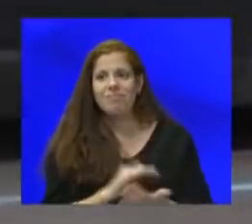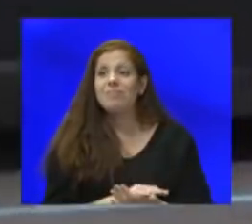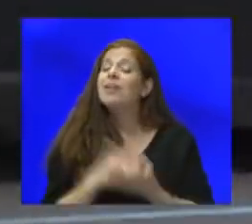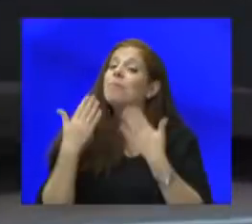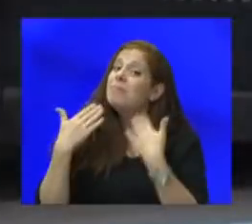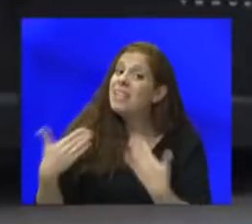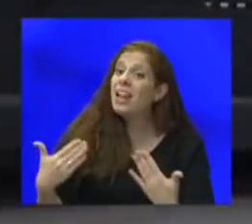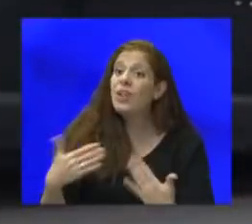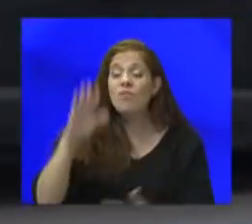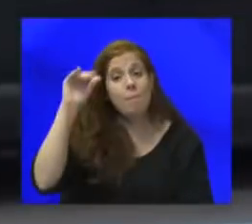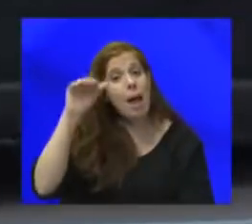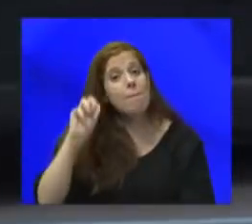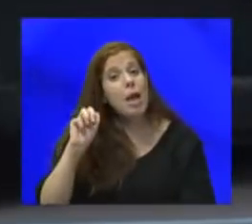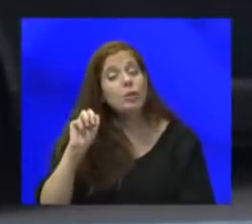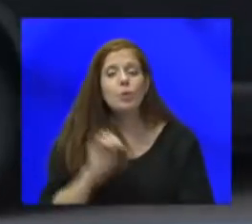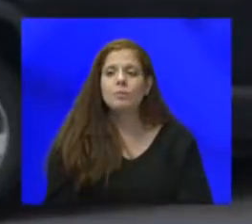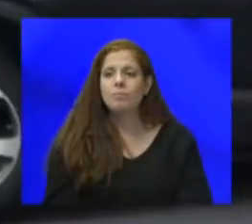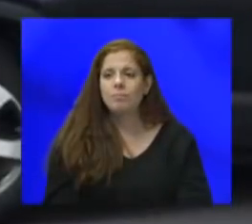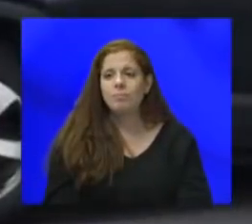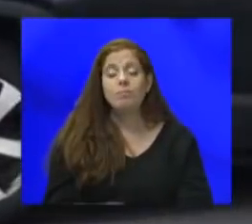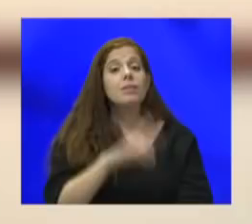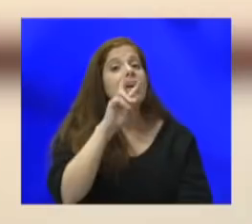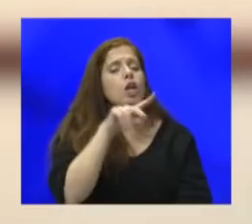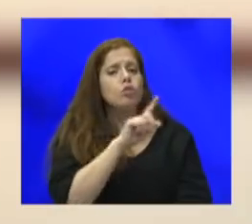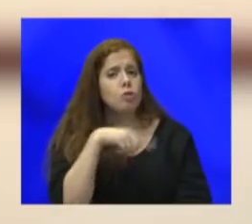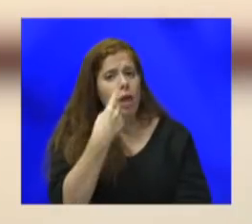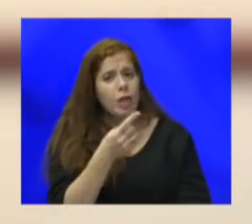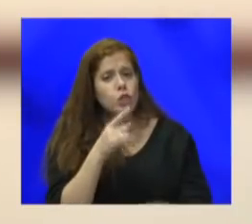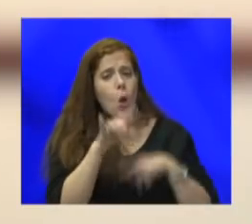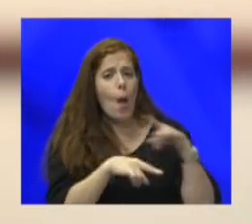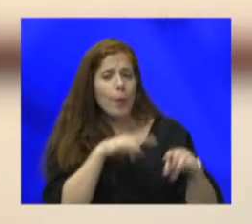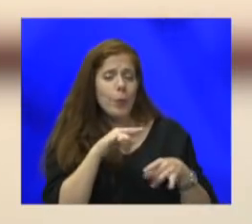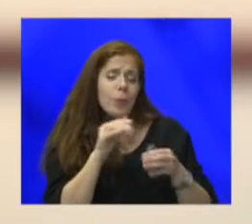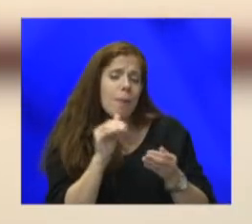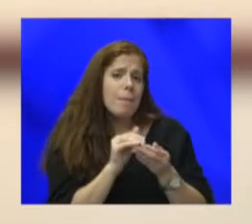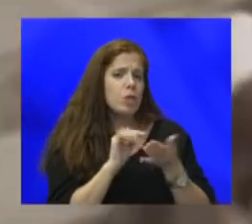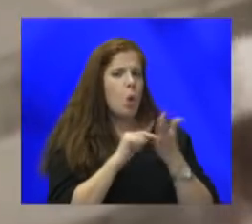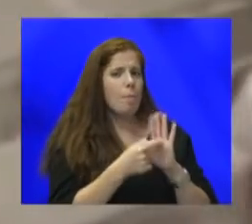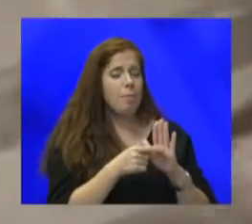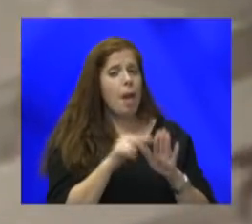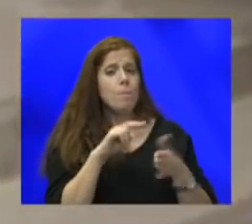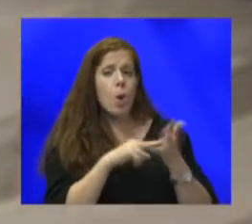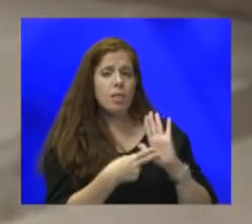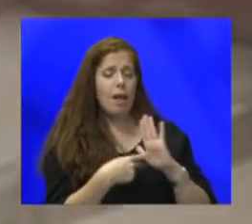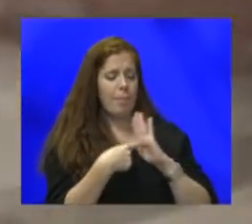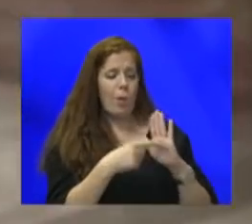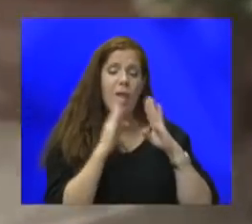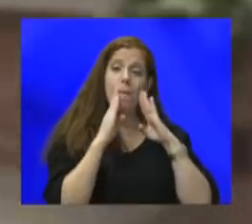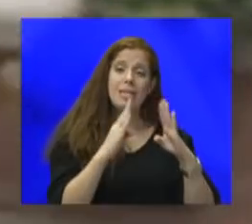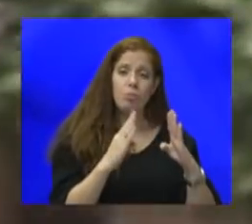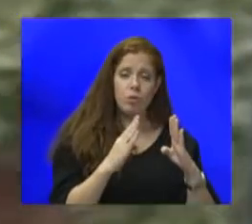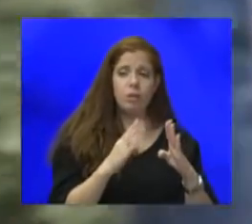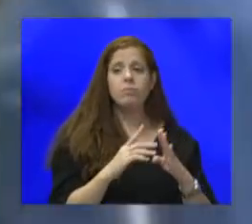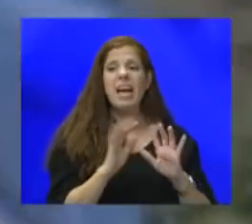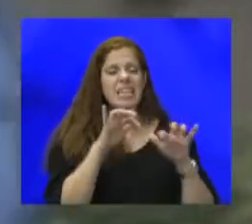Congratulations, bye Major. יש מי שיגיד שחיות מחמד גורמות לפוליטיקאים להיראות אמינים יותר. הנשיאים האמריקנים ידעו